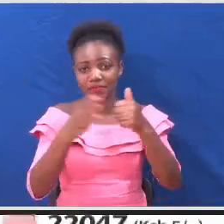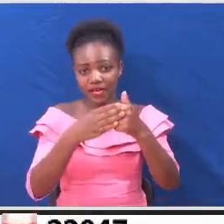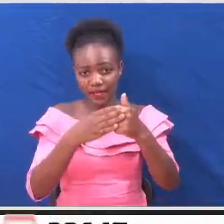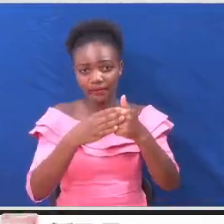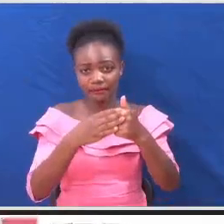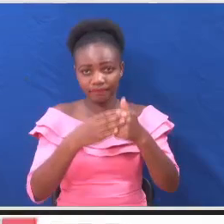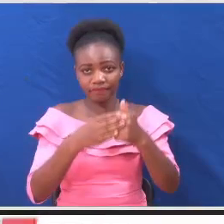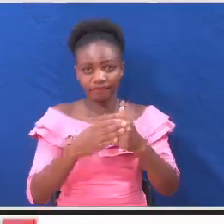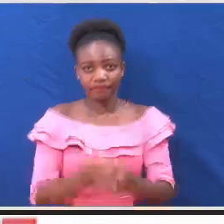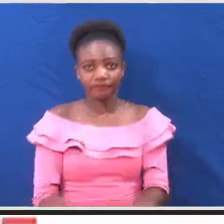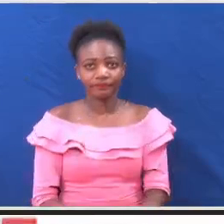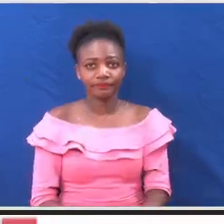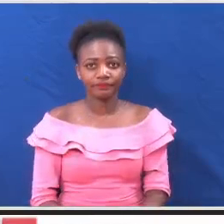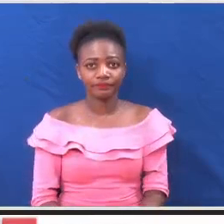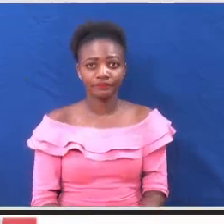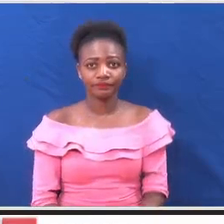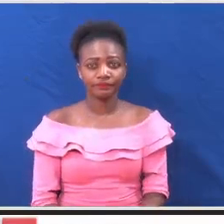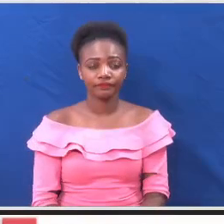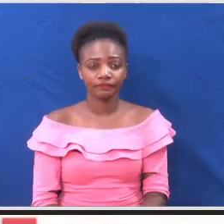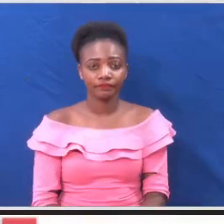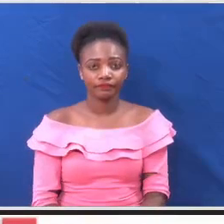zetu nyinginezo kwa ing